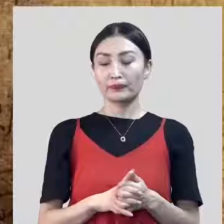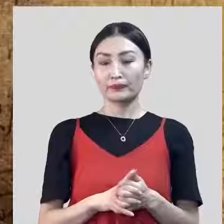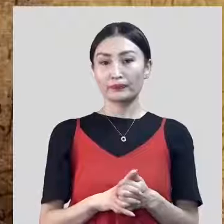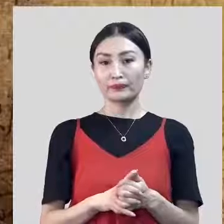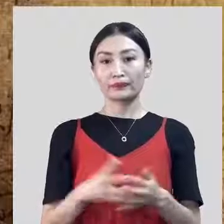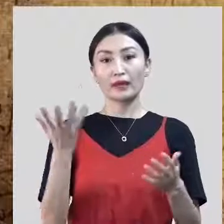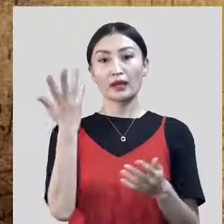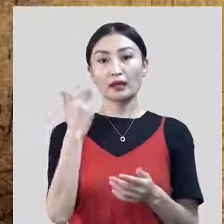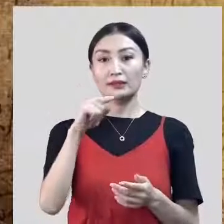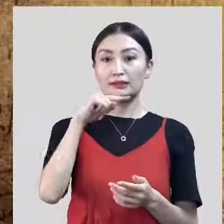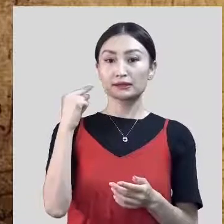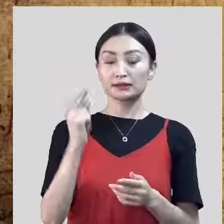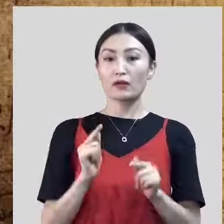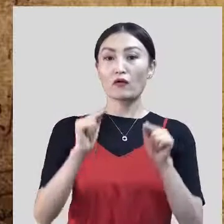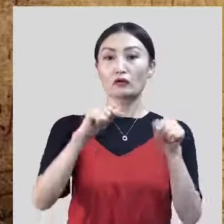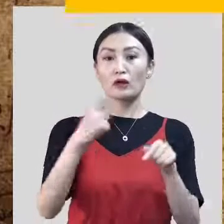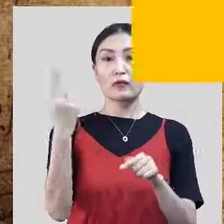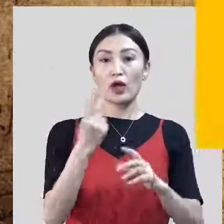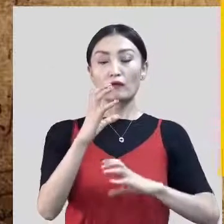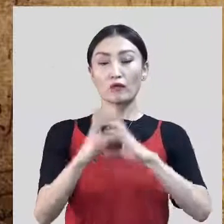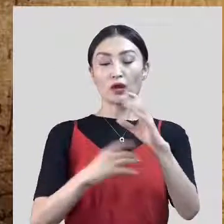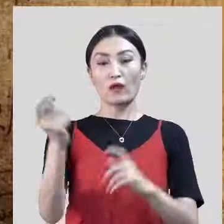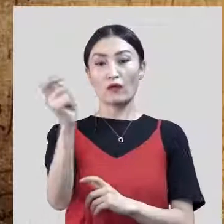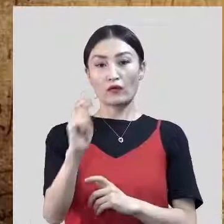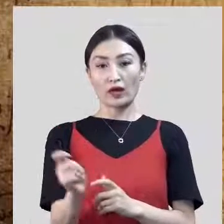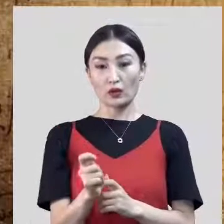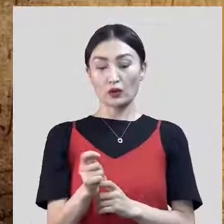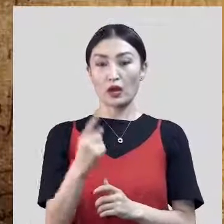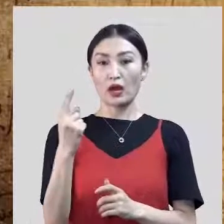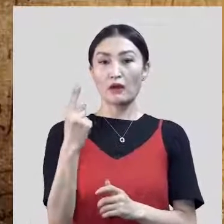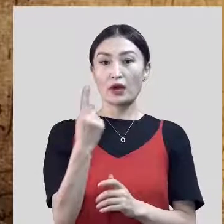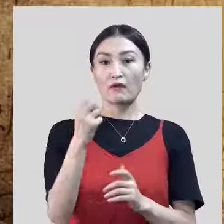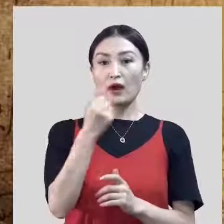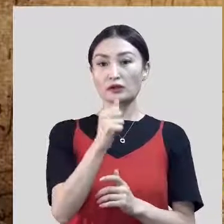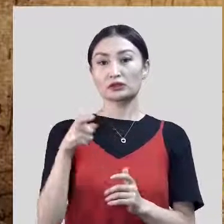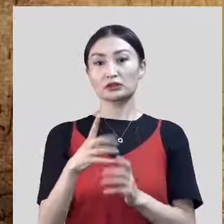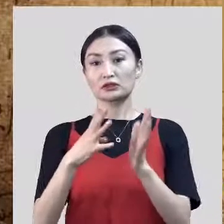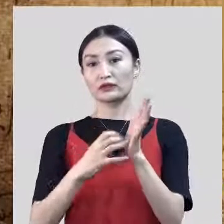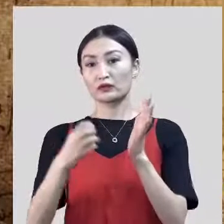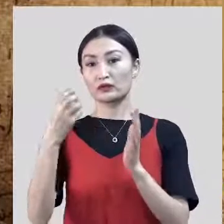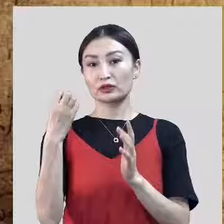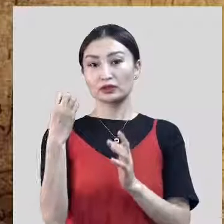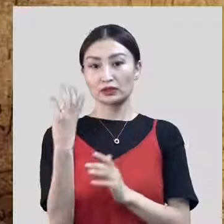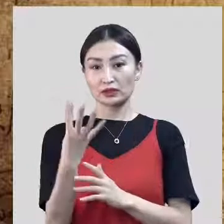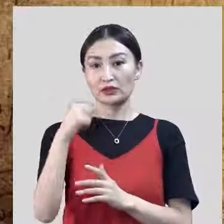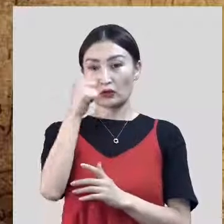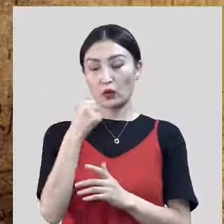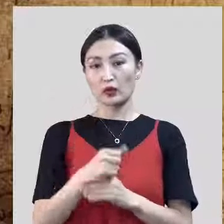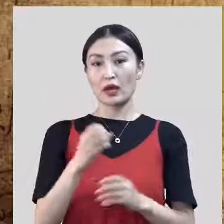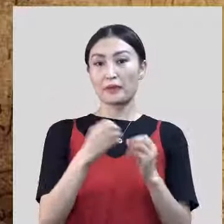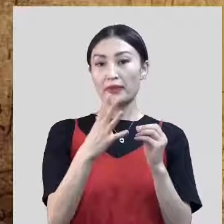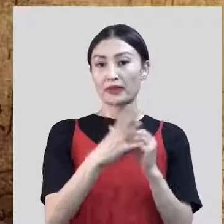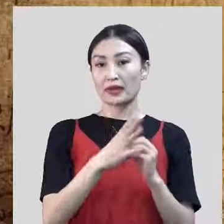когда россия вступила в первую мировую войну 1 августа 1914 года